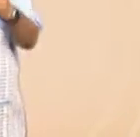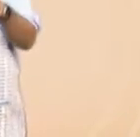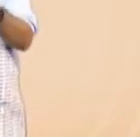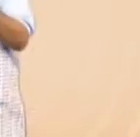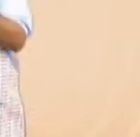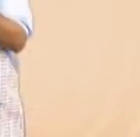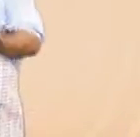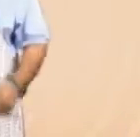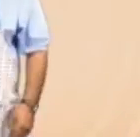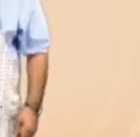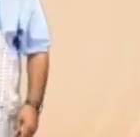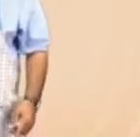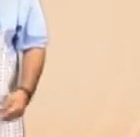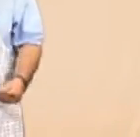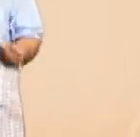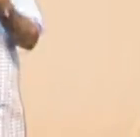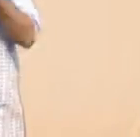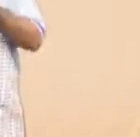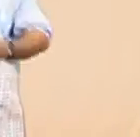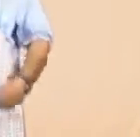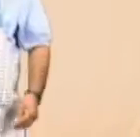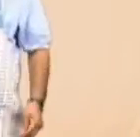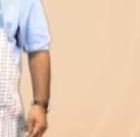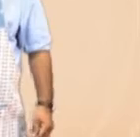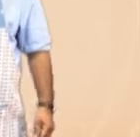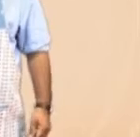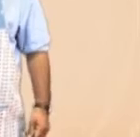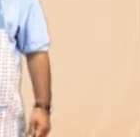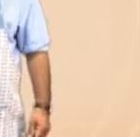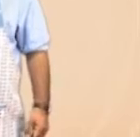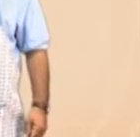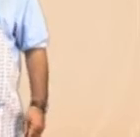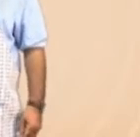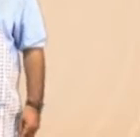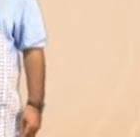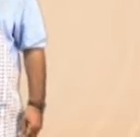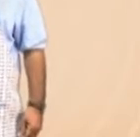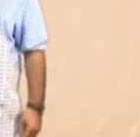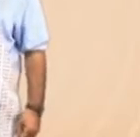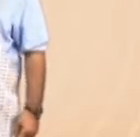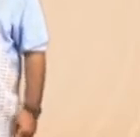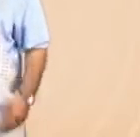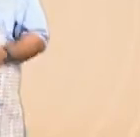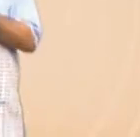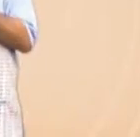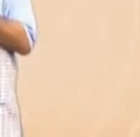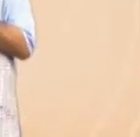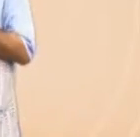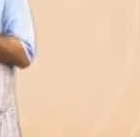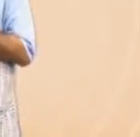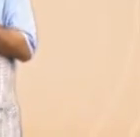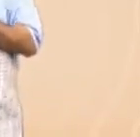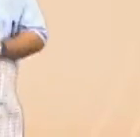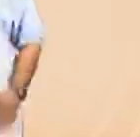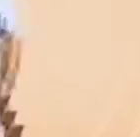ตว์และก็ผักต่างๆด้วยถ้าเด็กๆได้ทานจะเป็นประโยชน์ต่อสุขภาพมากนะครับคงเข้าใจกันแล้วนะครับผมลาไปก่อนสวัสดี